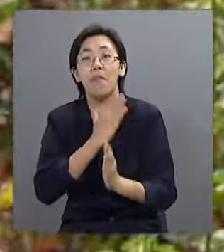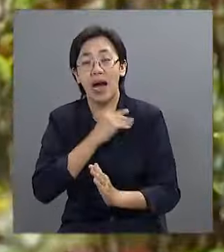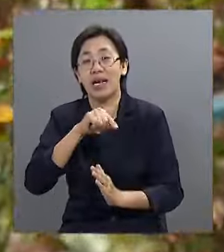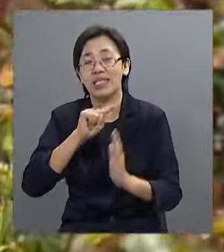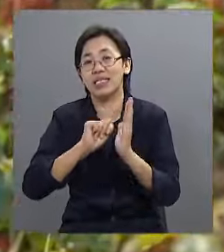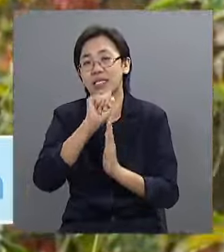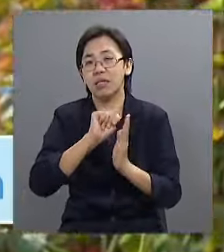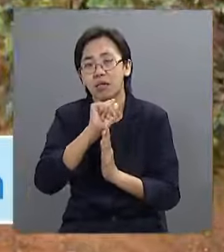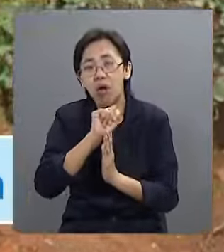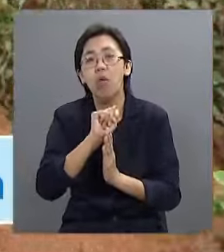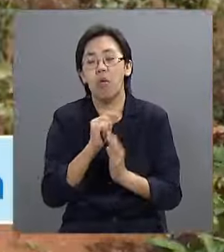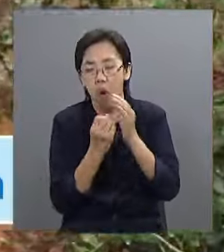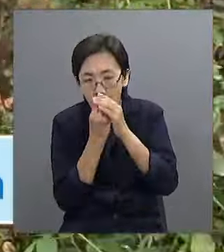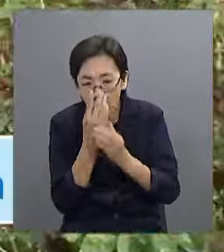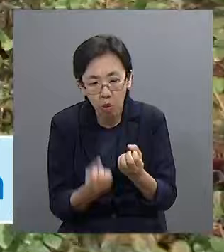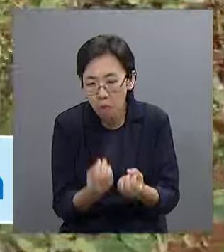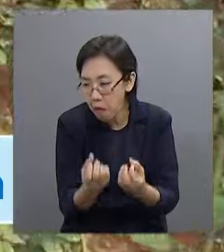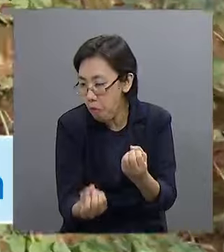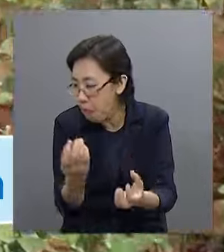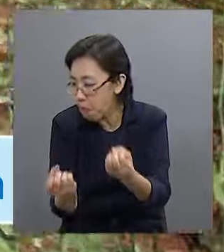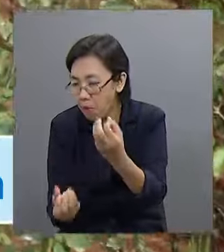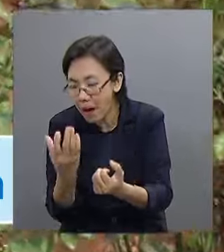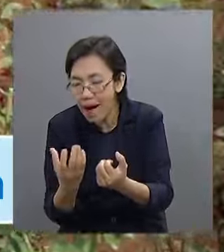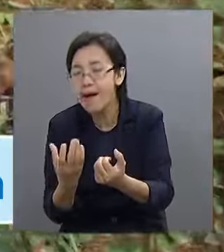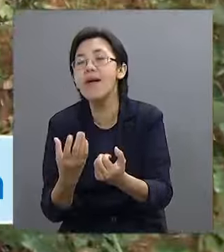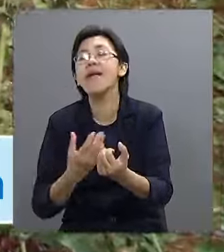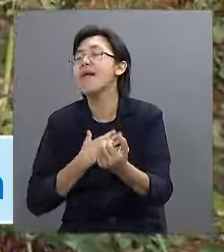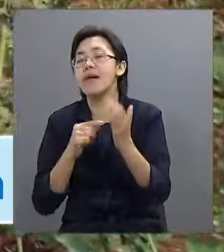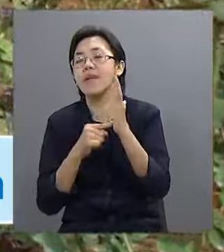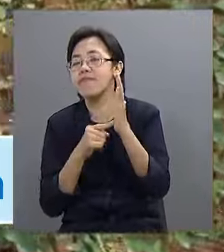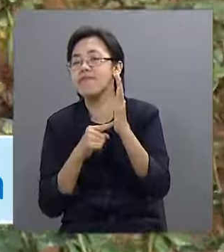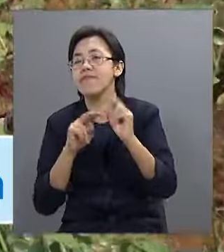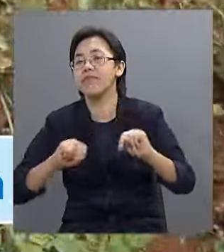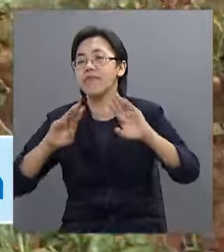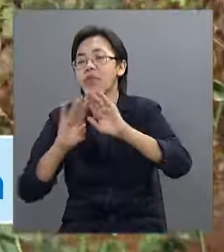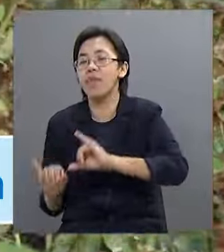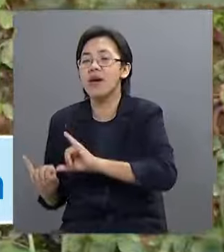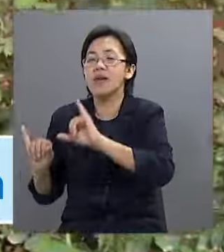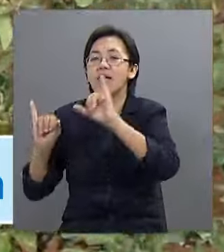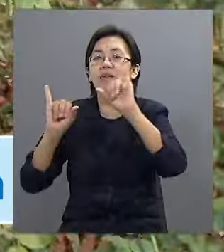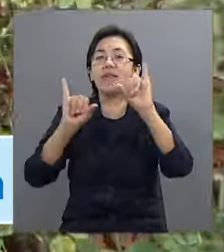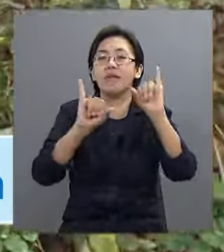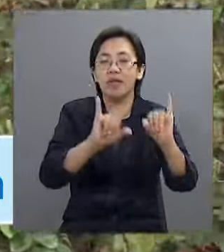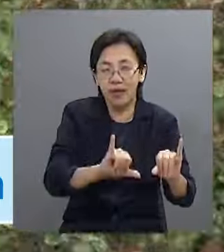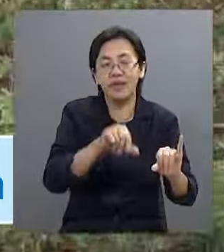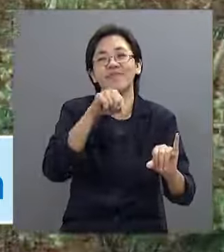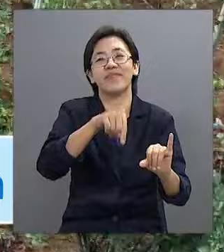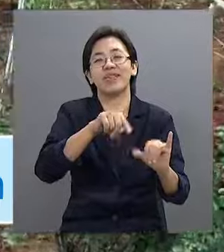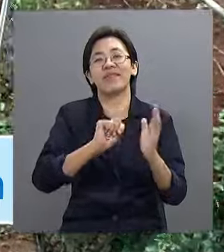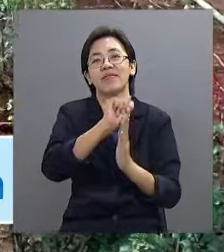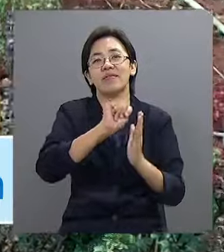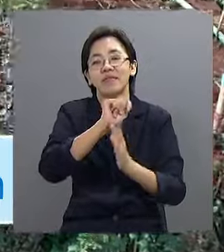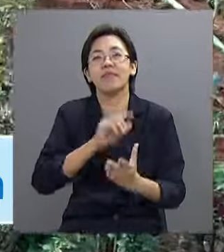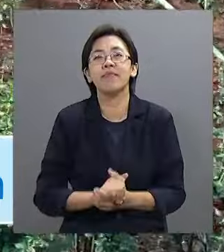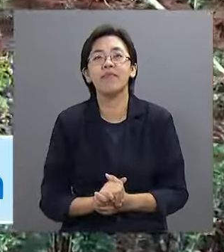ขึ้นมาดูกุหลาบไหมขึ้นมาทำที่นี่เหมือนย้ายถิ่นมา อันนี้คือจุดเริ่มต้นที่เขาลวงเรามาใช่ไหม ที่เขาลวงเรามาเขาบอกว่าก็เหมือนให้มาช่ว